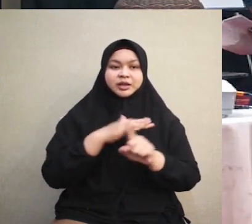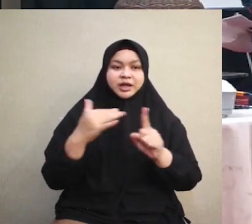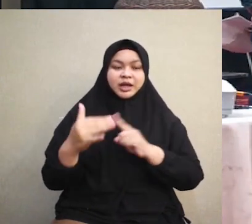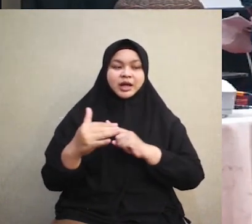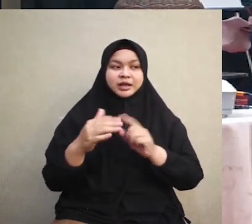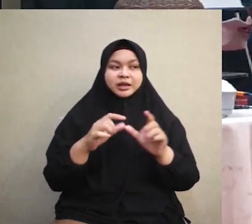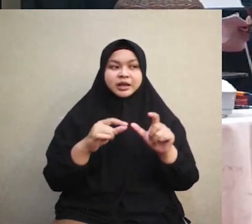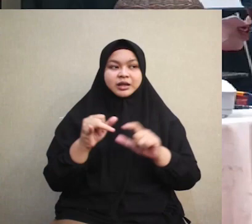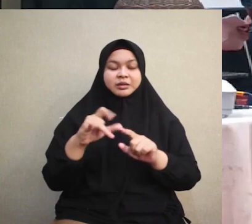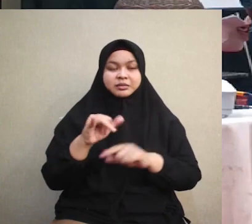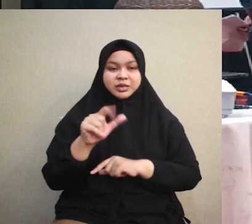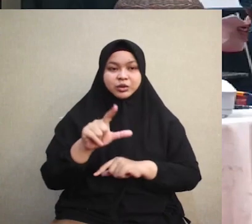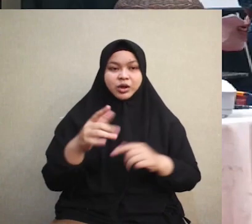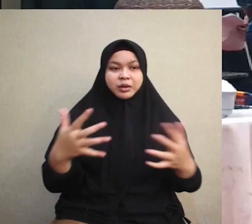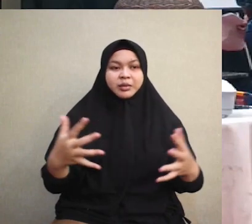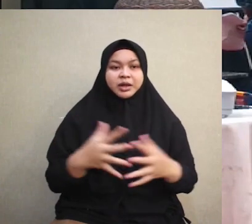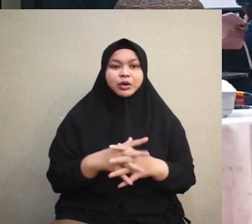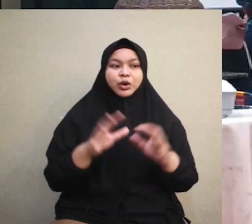tersebut